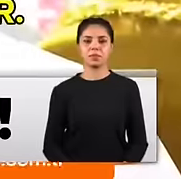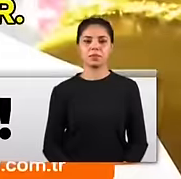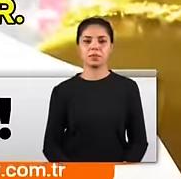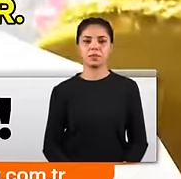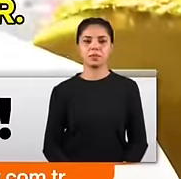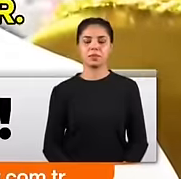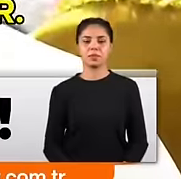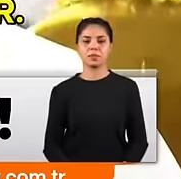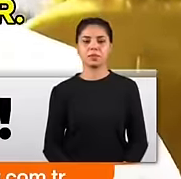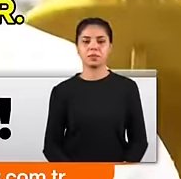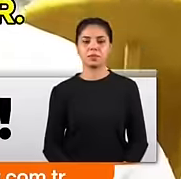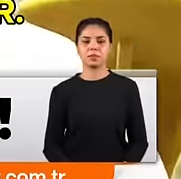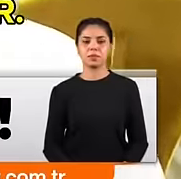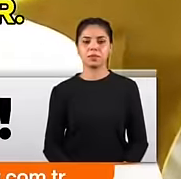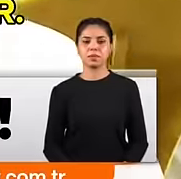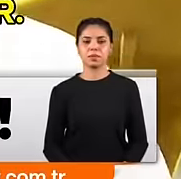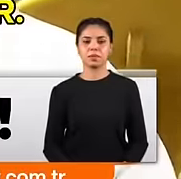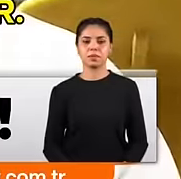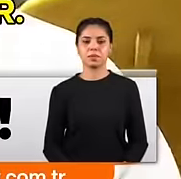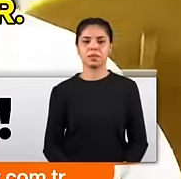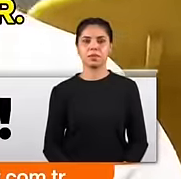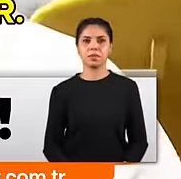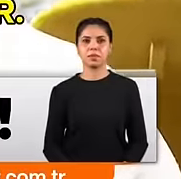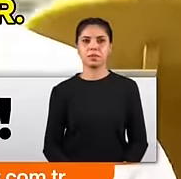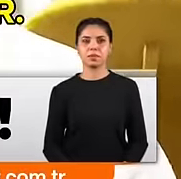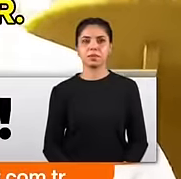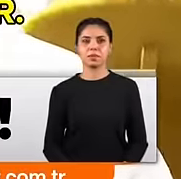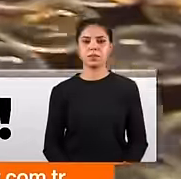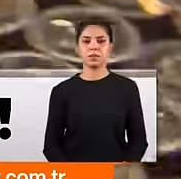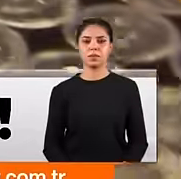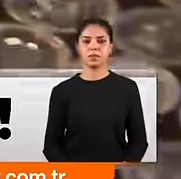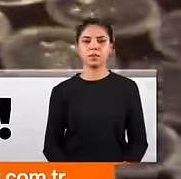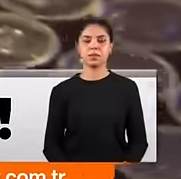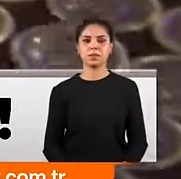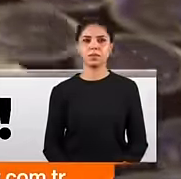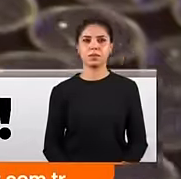Piyasa birazcık yükseliyor olmasına rağmen hala güzel şekilde müşteriler tercih ediyorlar.